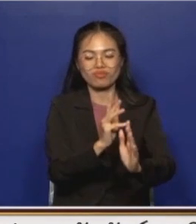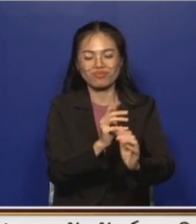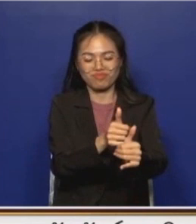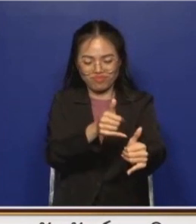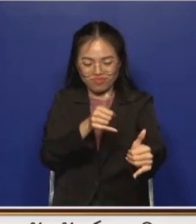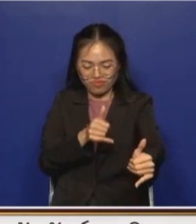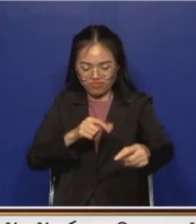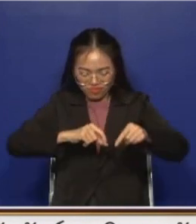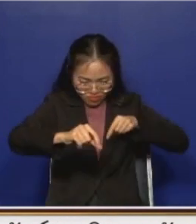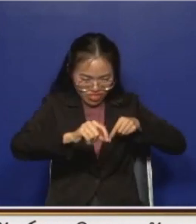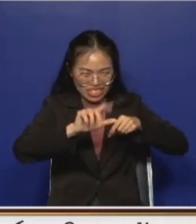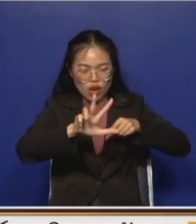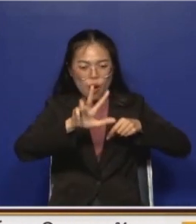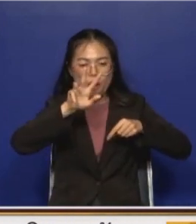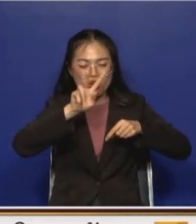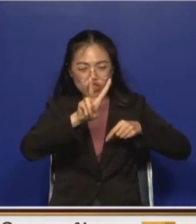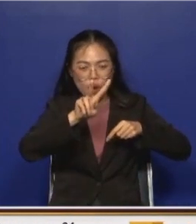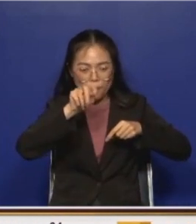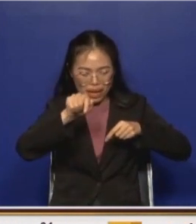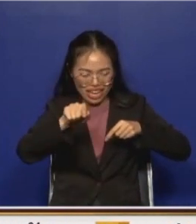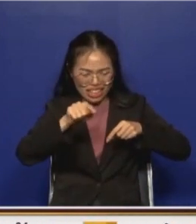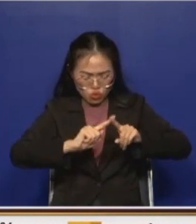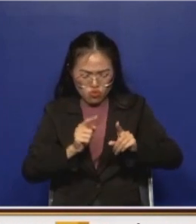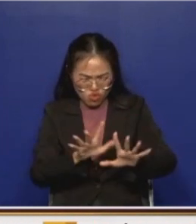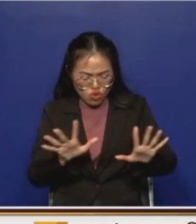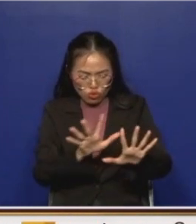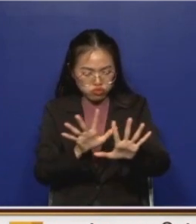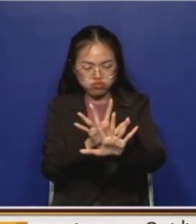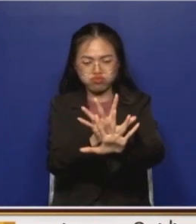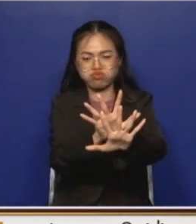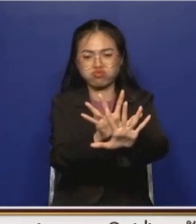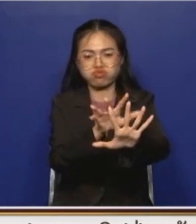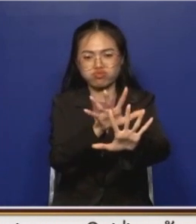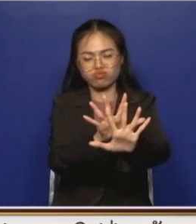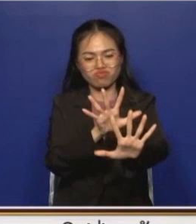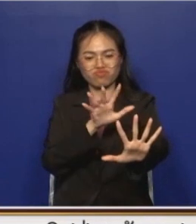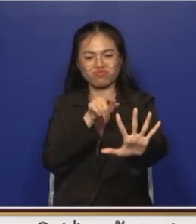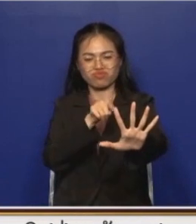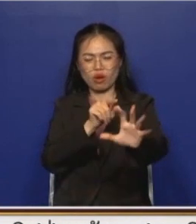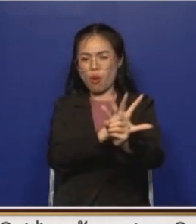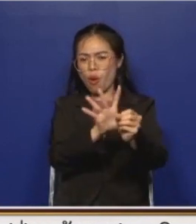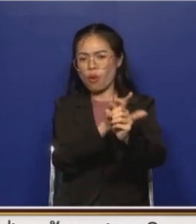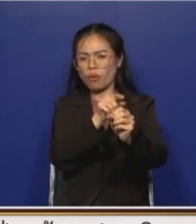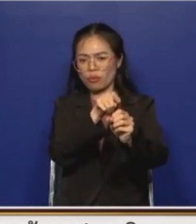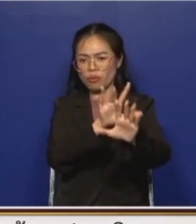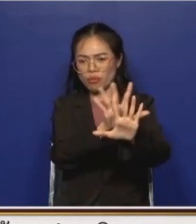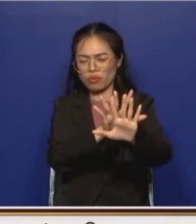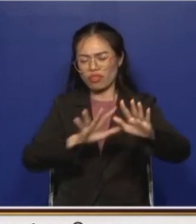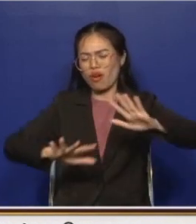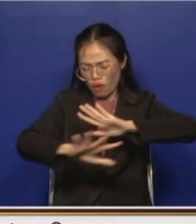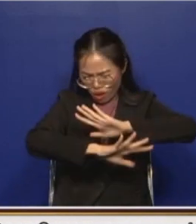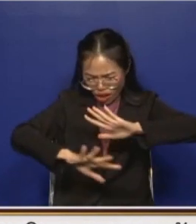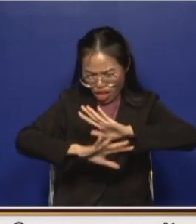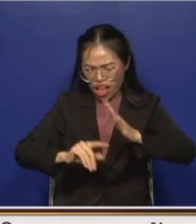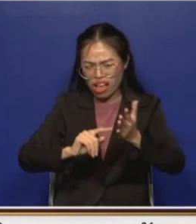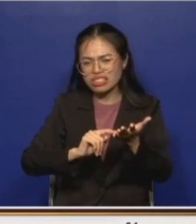นี่เหตุการณ์นี้เกิดทั้งประเทศไทยนะ77 จังหวัดฮะท่านไปดูภาพต่อไปครับ